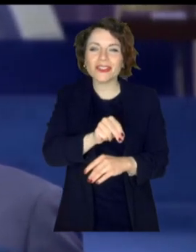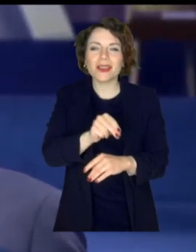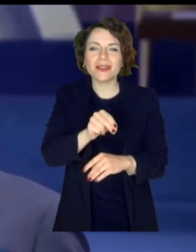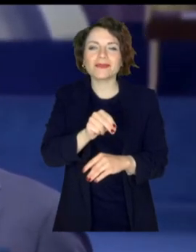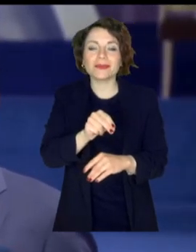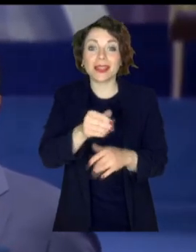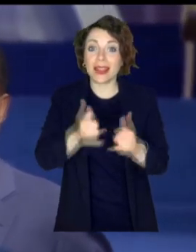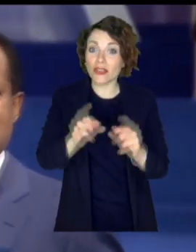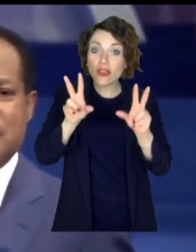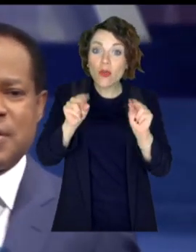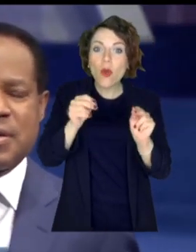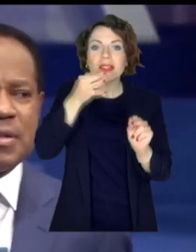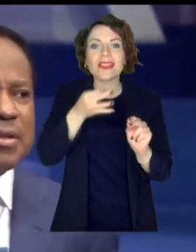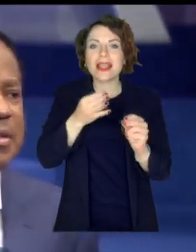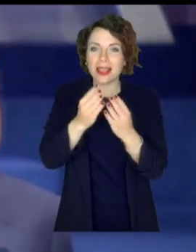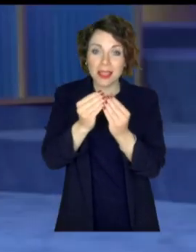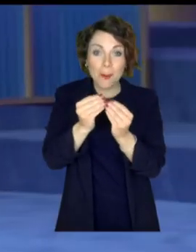nascere dallo Spirito di Dio,